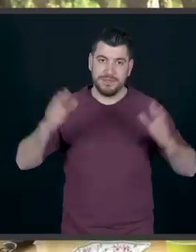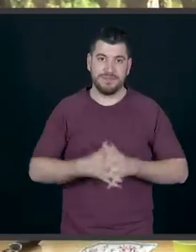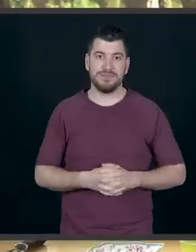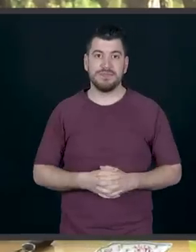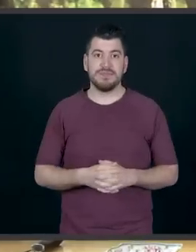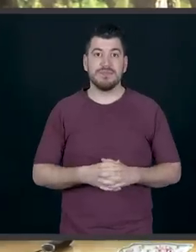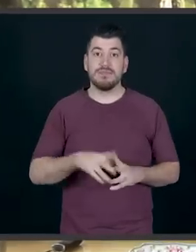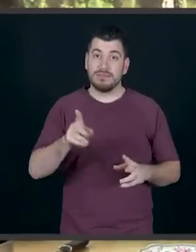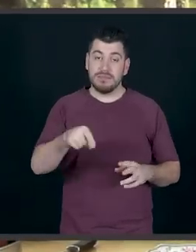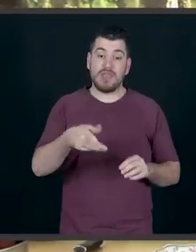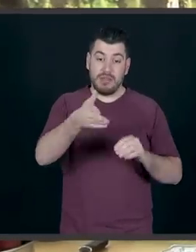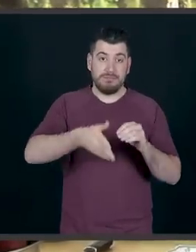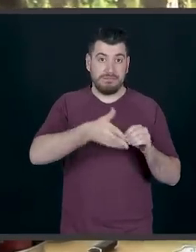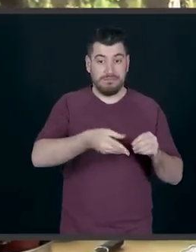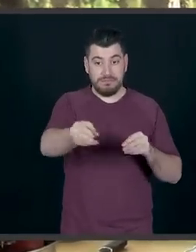Θα βάλω και το άλλο.